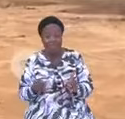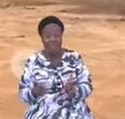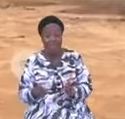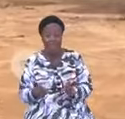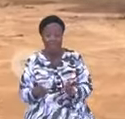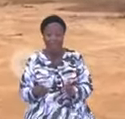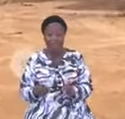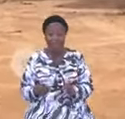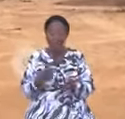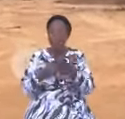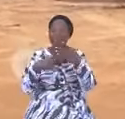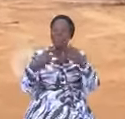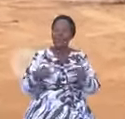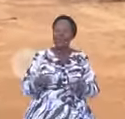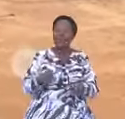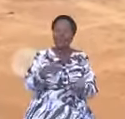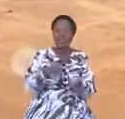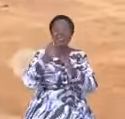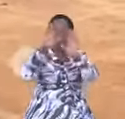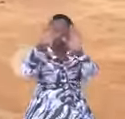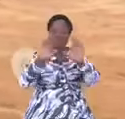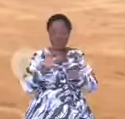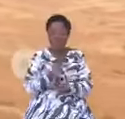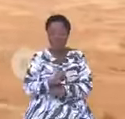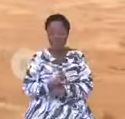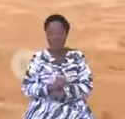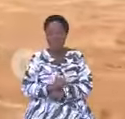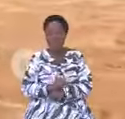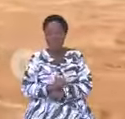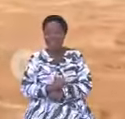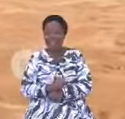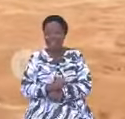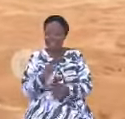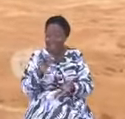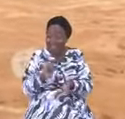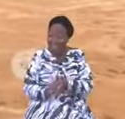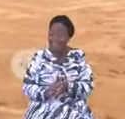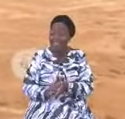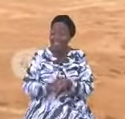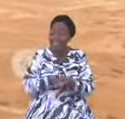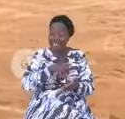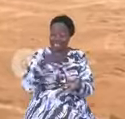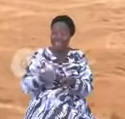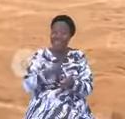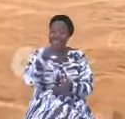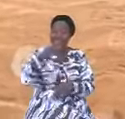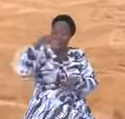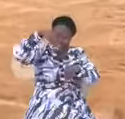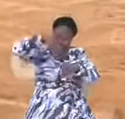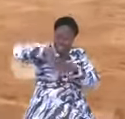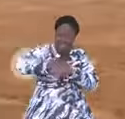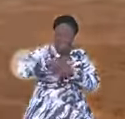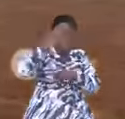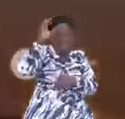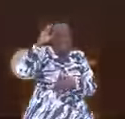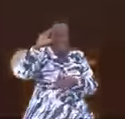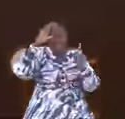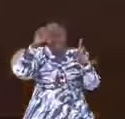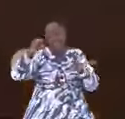mais depuis que tu es entré dans mon coeur là depuis que dieu m'a arrêté la haute je suis calme maintenant